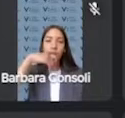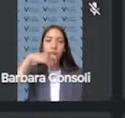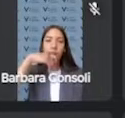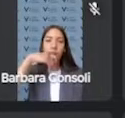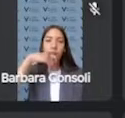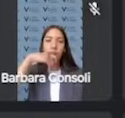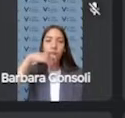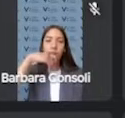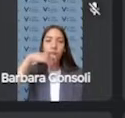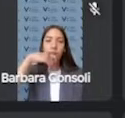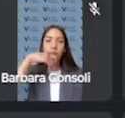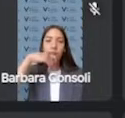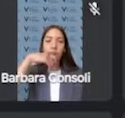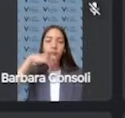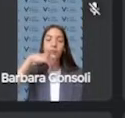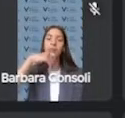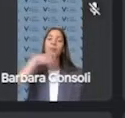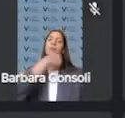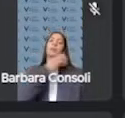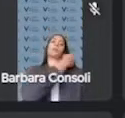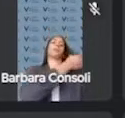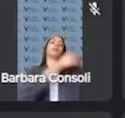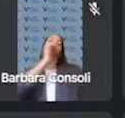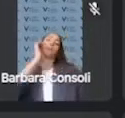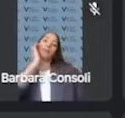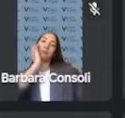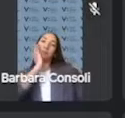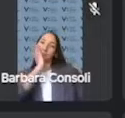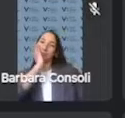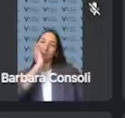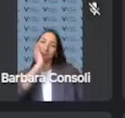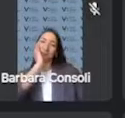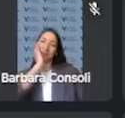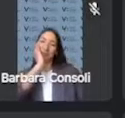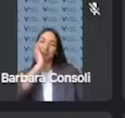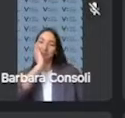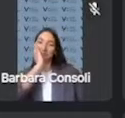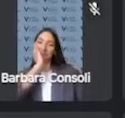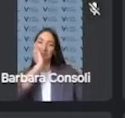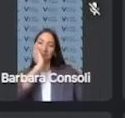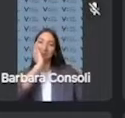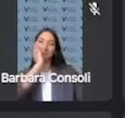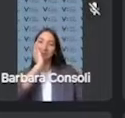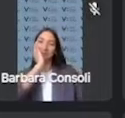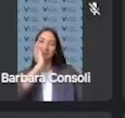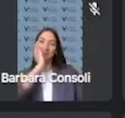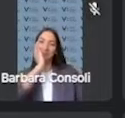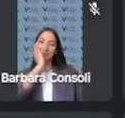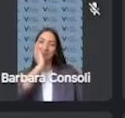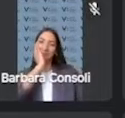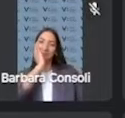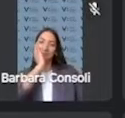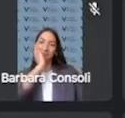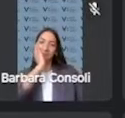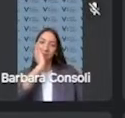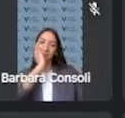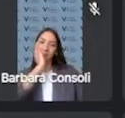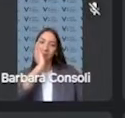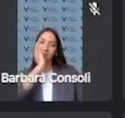La sentiamo, la Ok, vediamo, perfetto. l'abbiamo ruotato, ma adesso sentiamo anche lei. L'altra domanda,